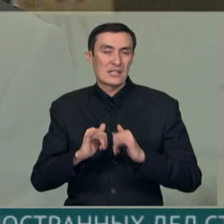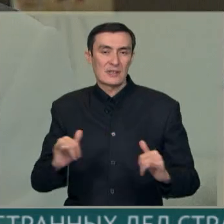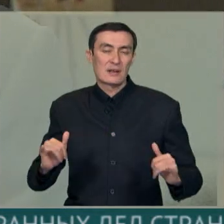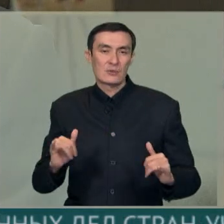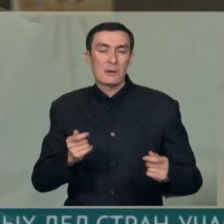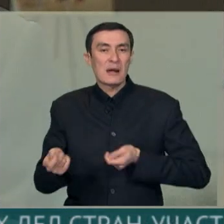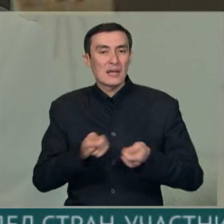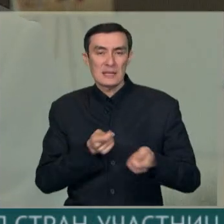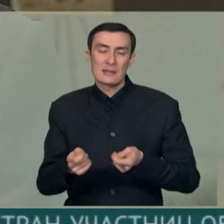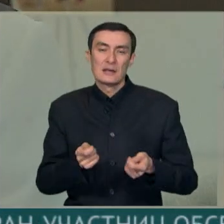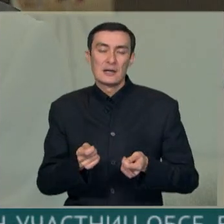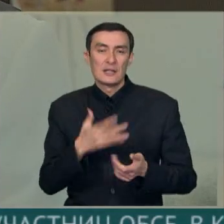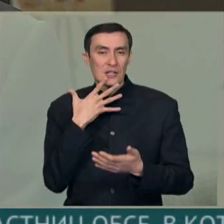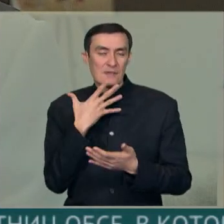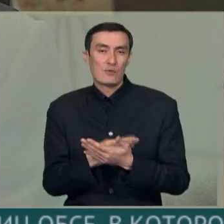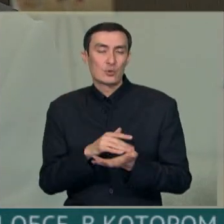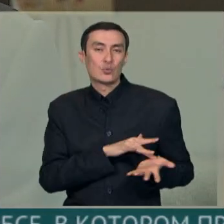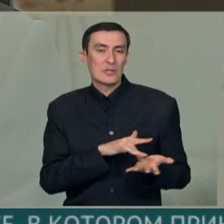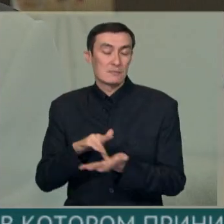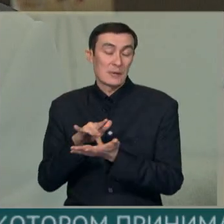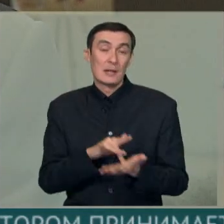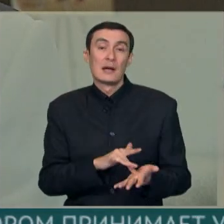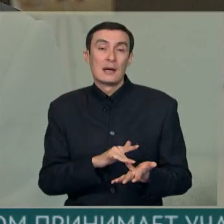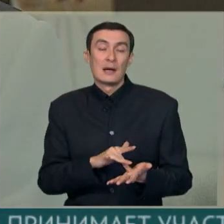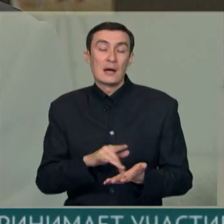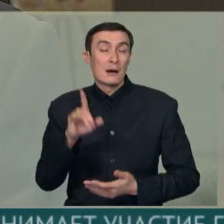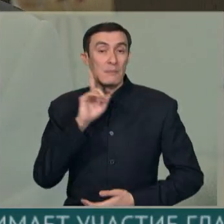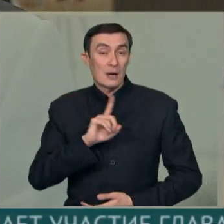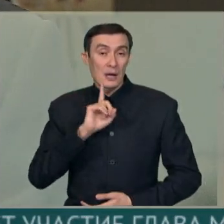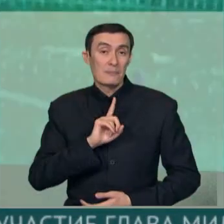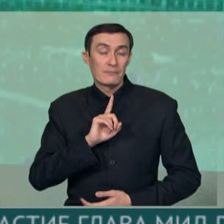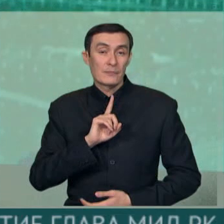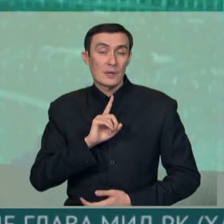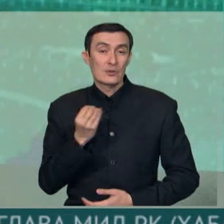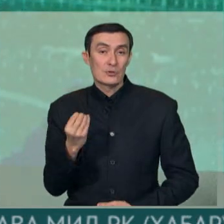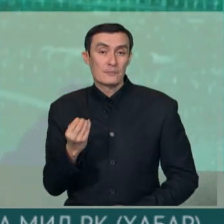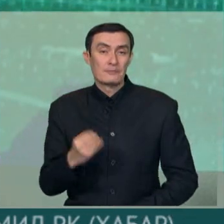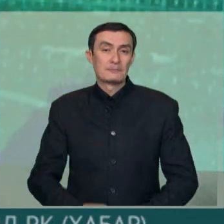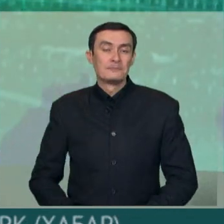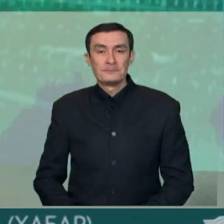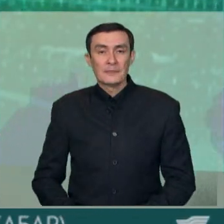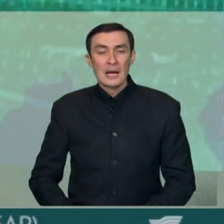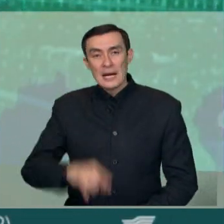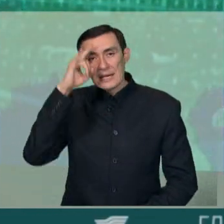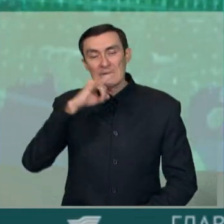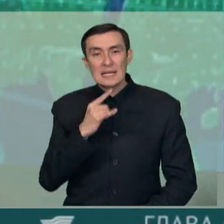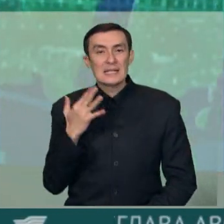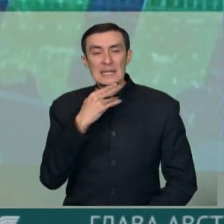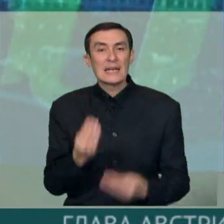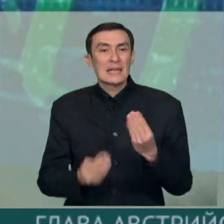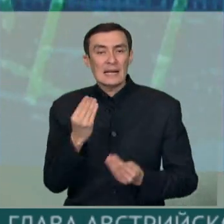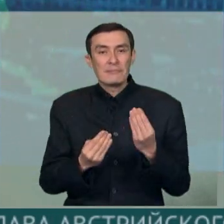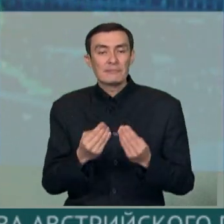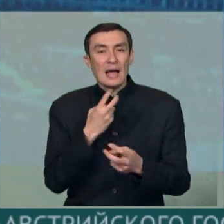маркетинг и продвижение казахстанского турпродукта. Кроме того, Казахская национальная игра